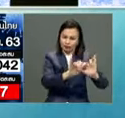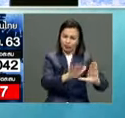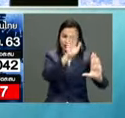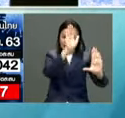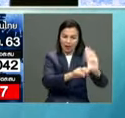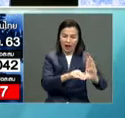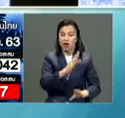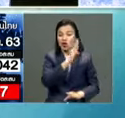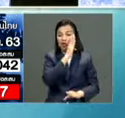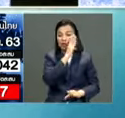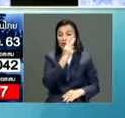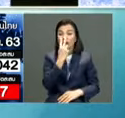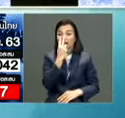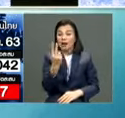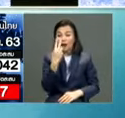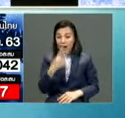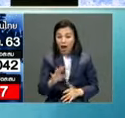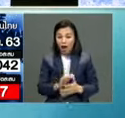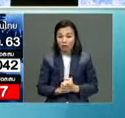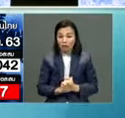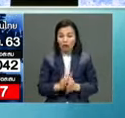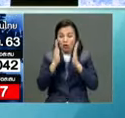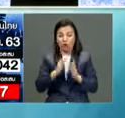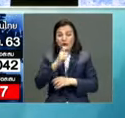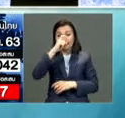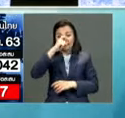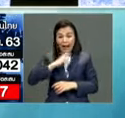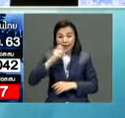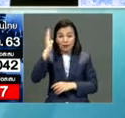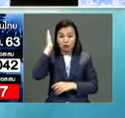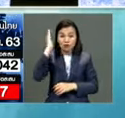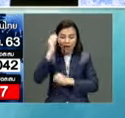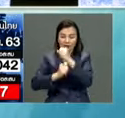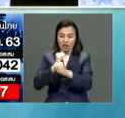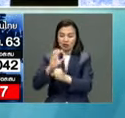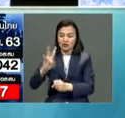ต้องขอบพระคุณผู้ที่เป็นเจ้าของกิจการทั้งหลายนะครับถ้าท่านได้เห็นCaseกรณีของคนไทยอายุ 72